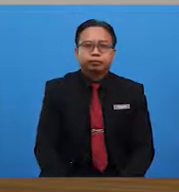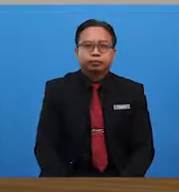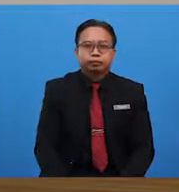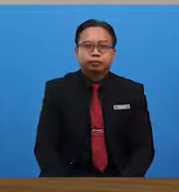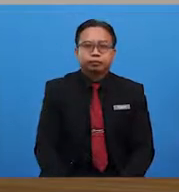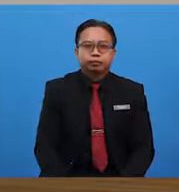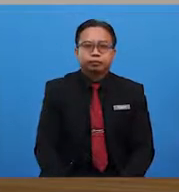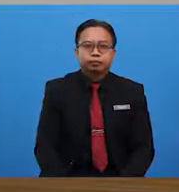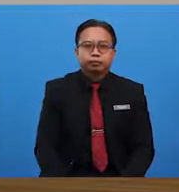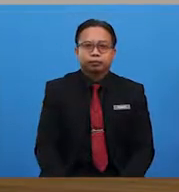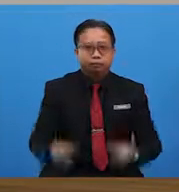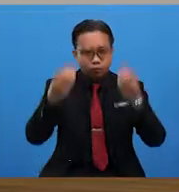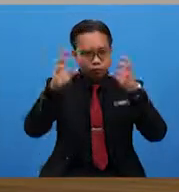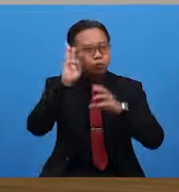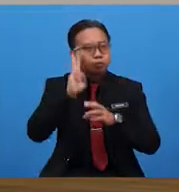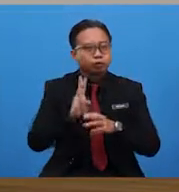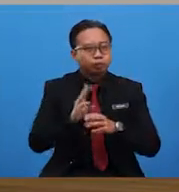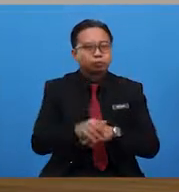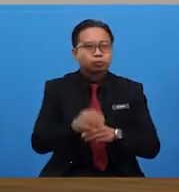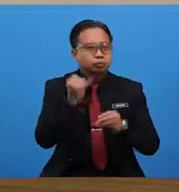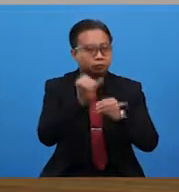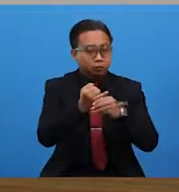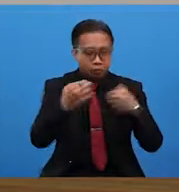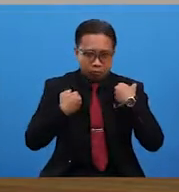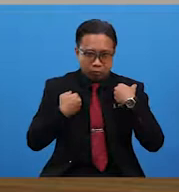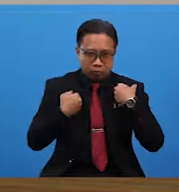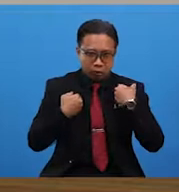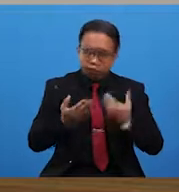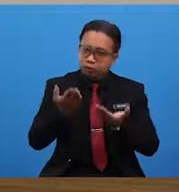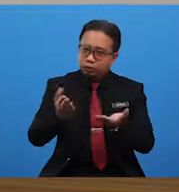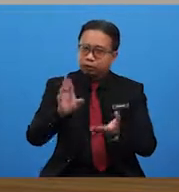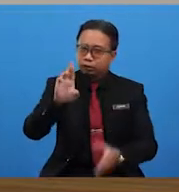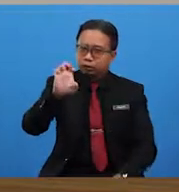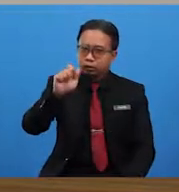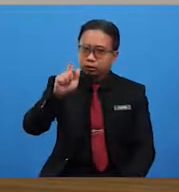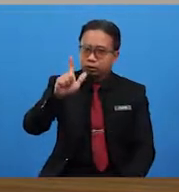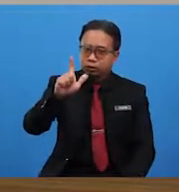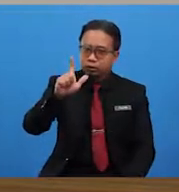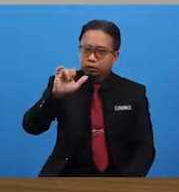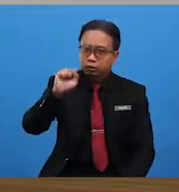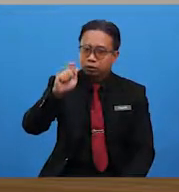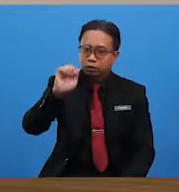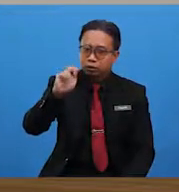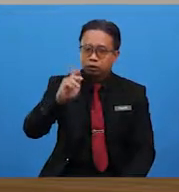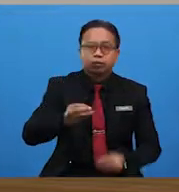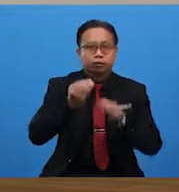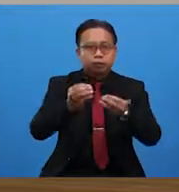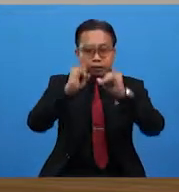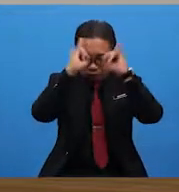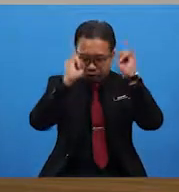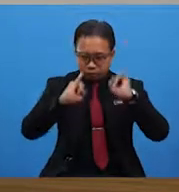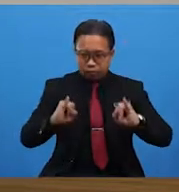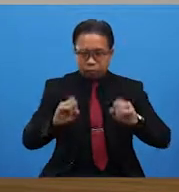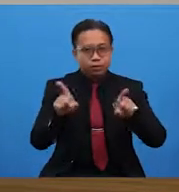Plaza panca dan juga cekgu hewan karya yang mempunyai gaya penampilan realistic lebih memberi gambare kimis yang